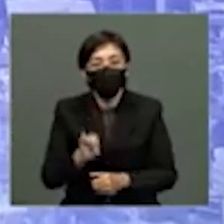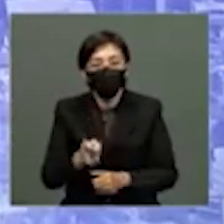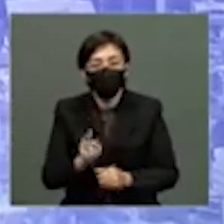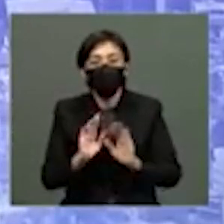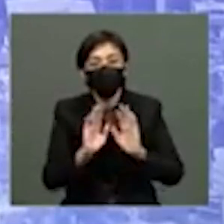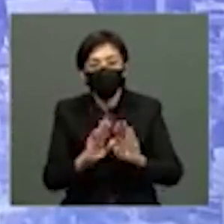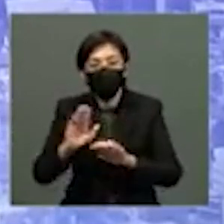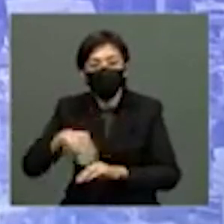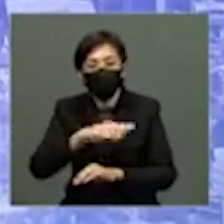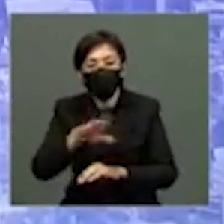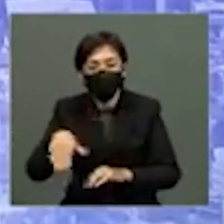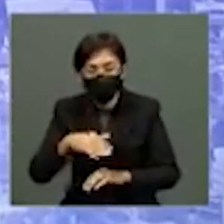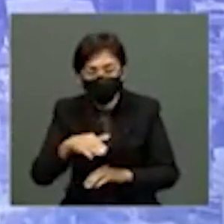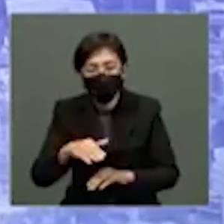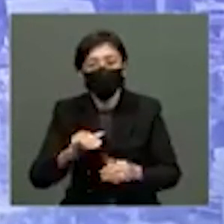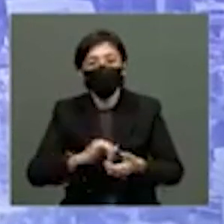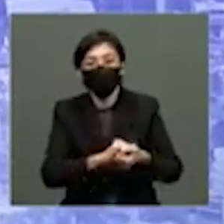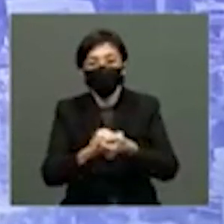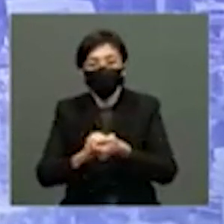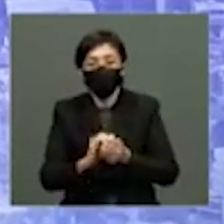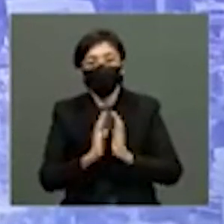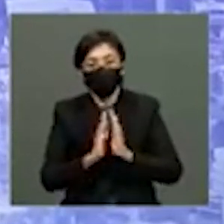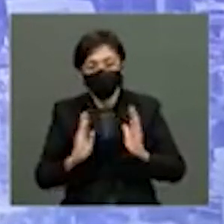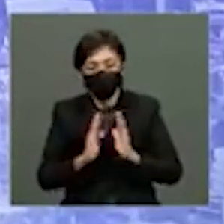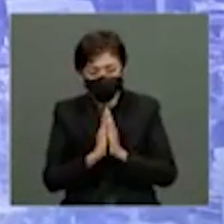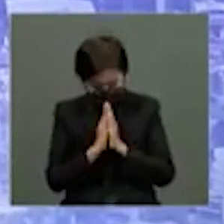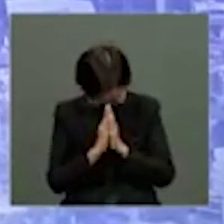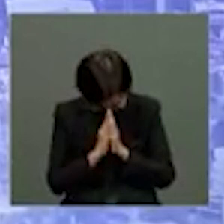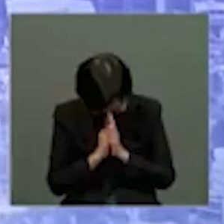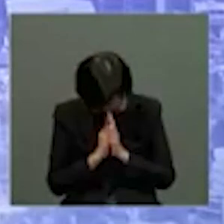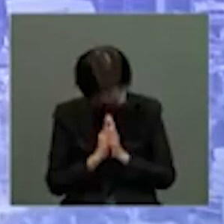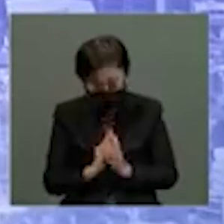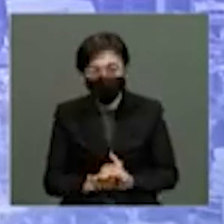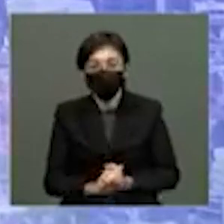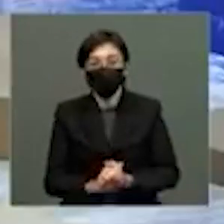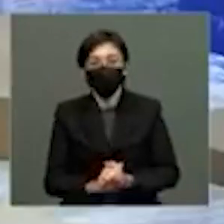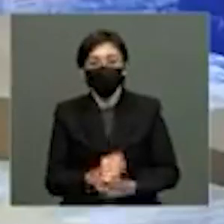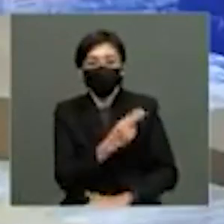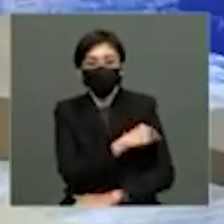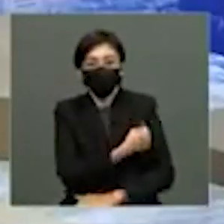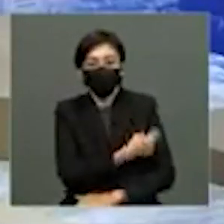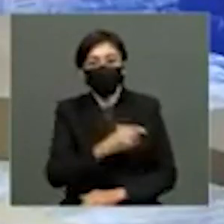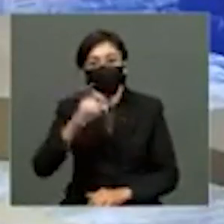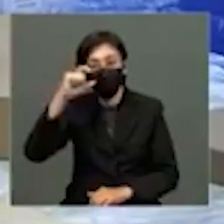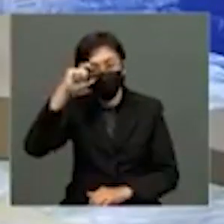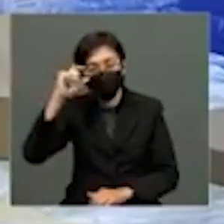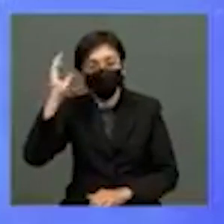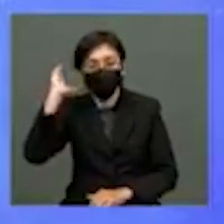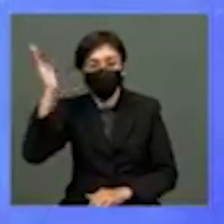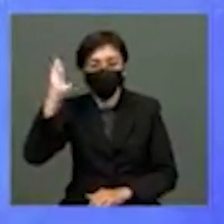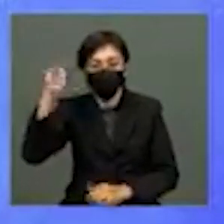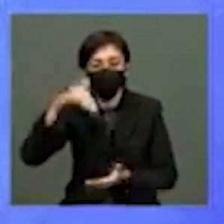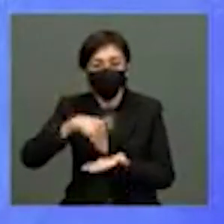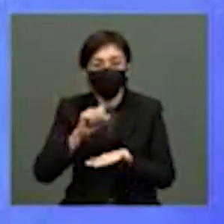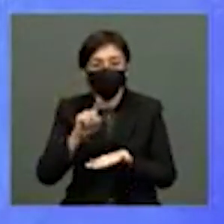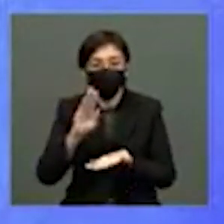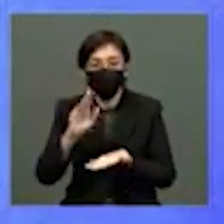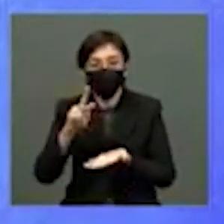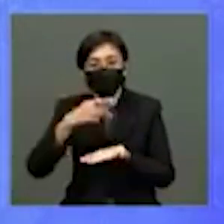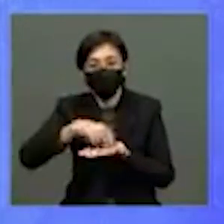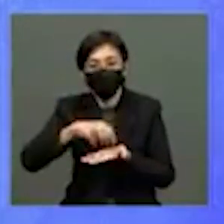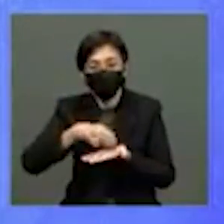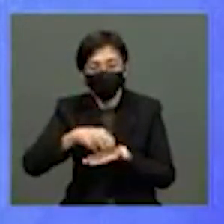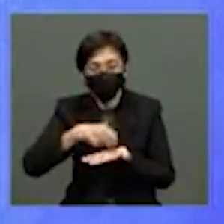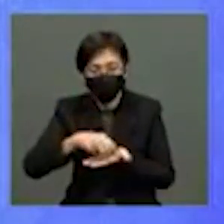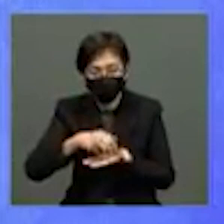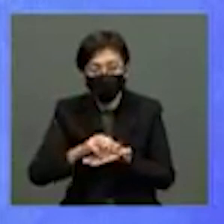งนี้ขอบพระคุณเป็นอย่างสูงครับ กราบขอบพระคุณค่ะนายแพทย์ทวีสินวิษณุโยธินโฆษกสบค.นะคะเน้นย้ำกับคุณผู้ช